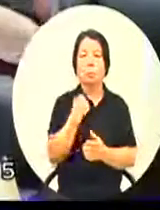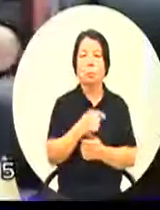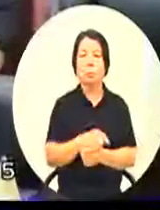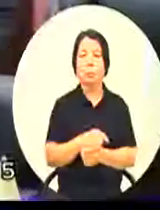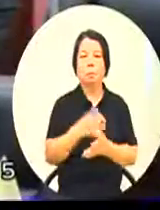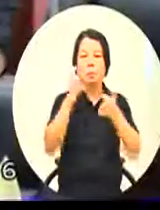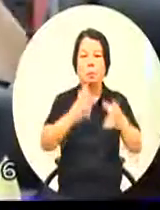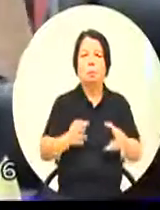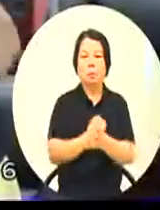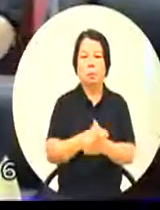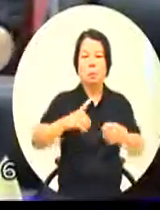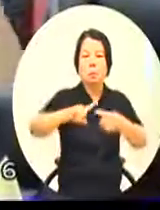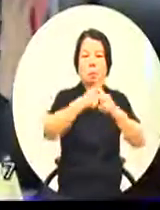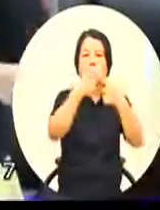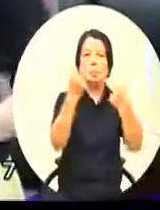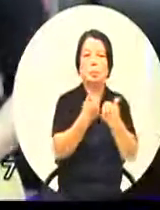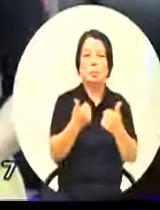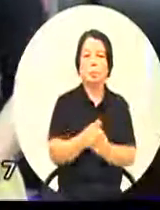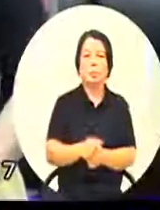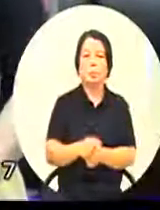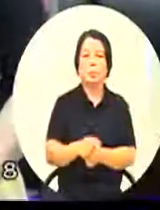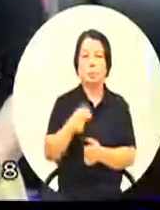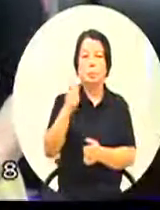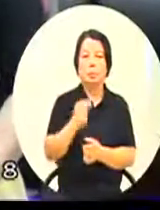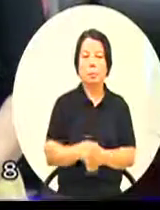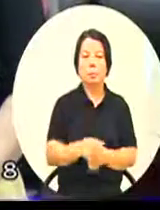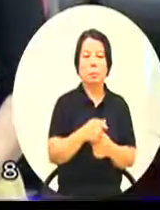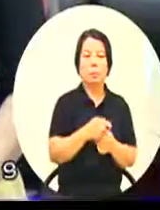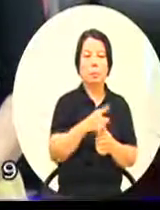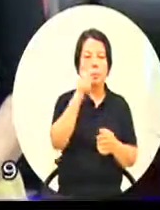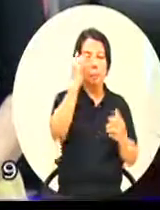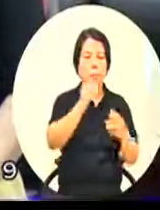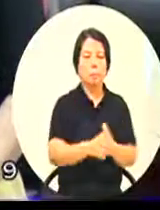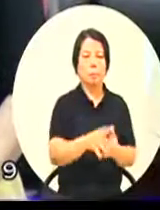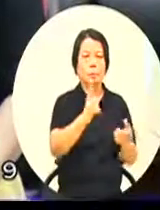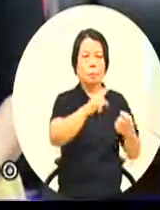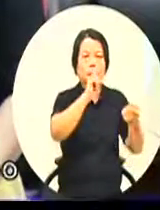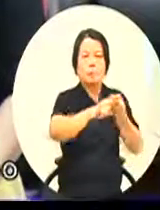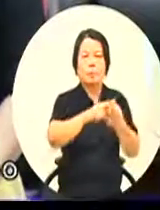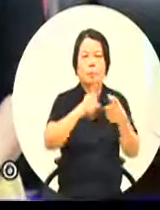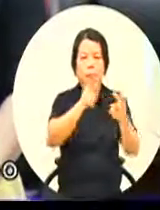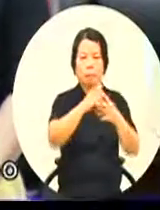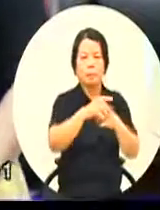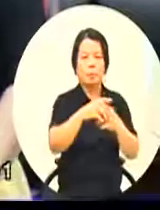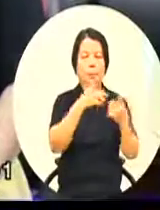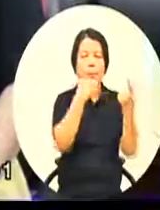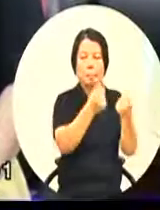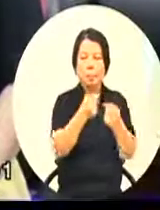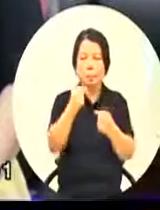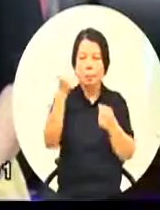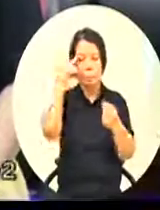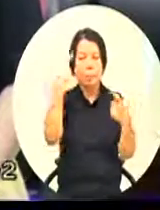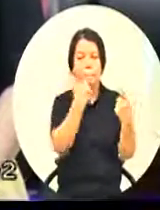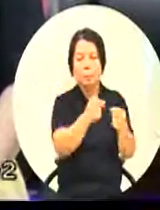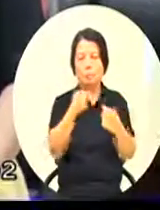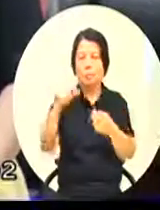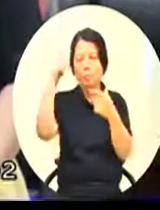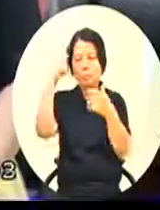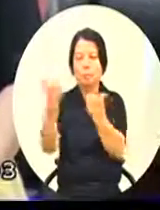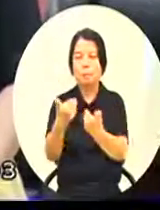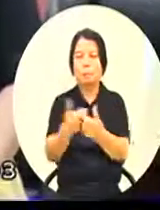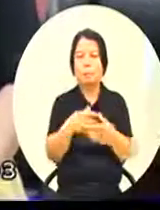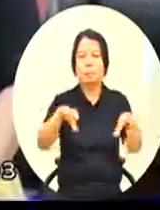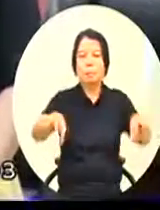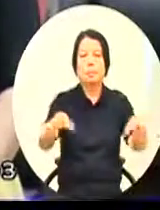场辩论会，让双方正反两面的立场都可以被陈述，不要就只有市府做的